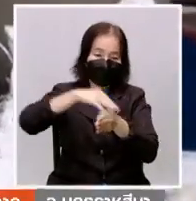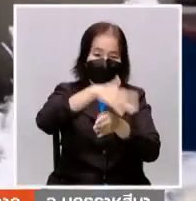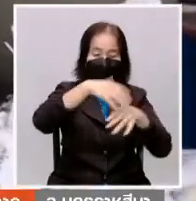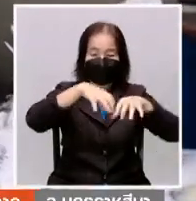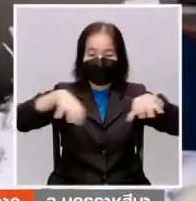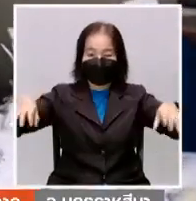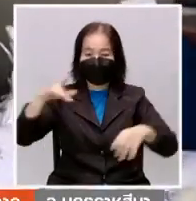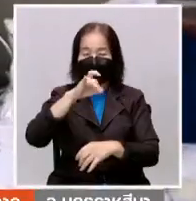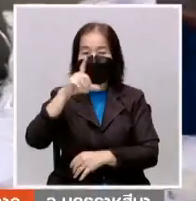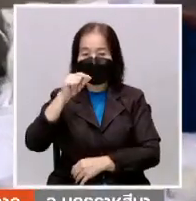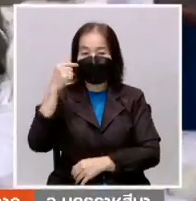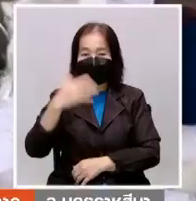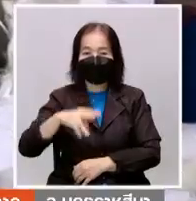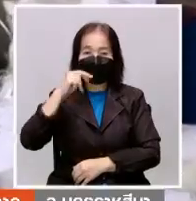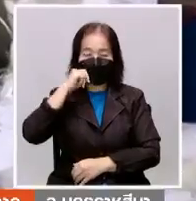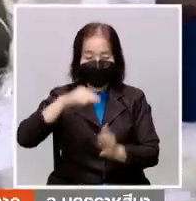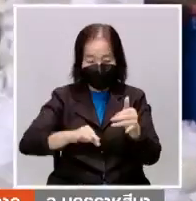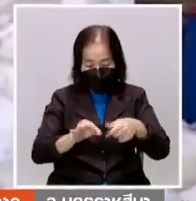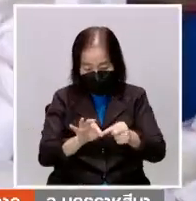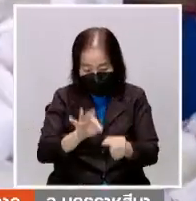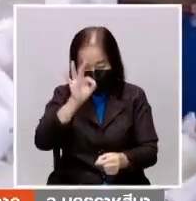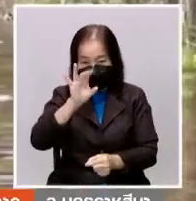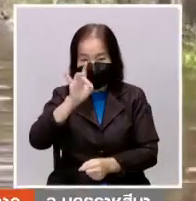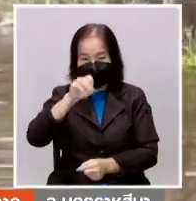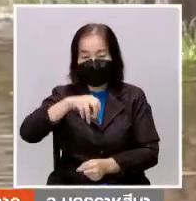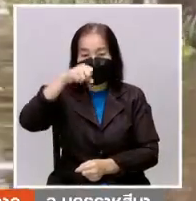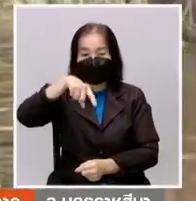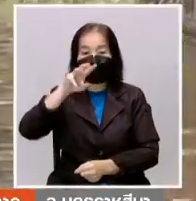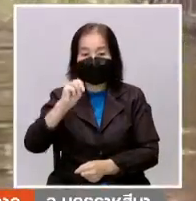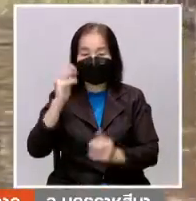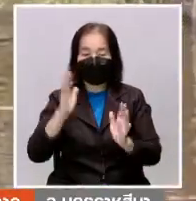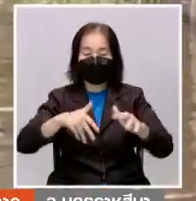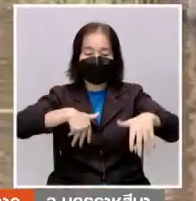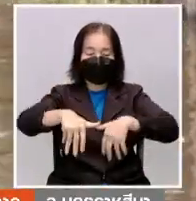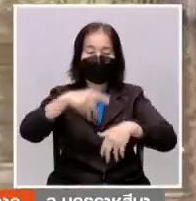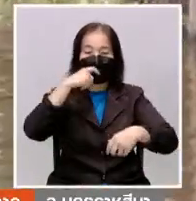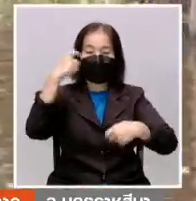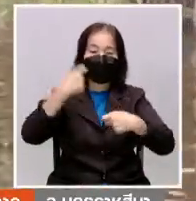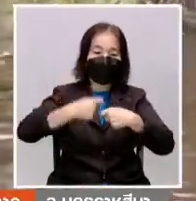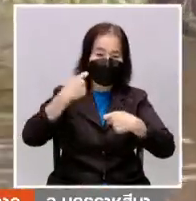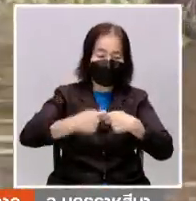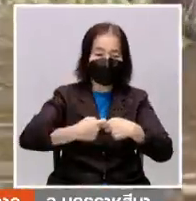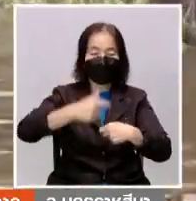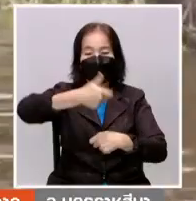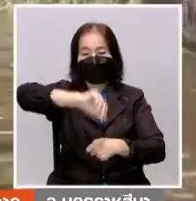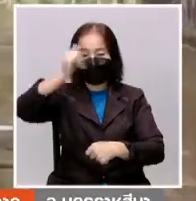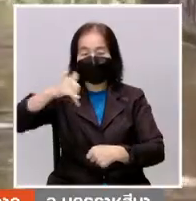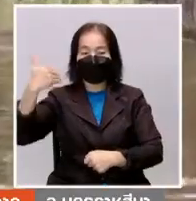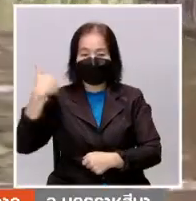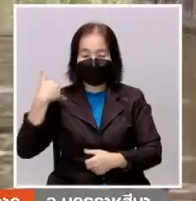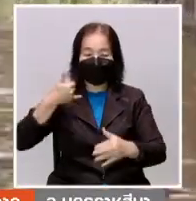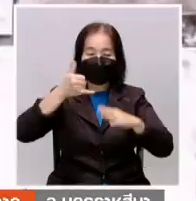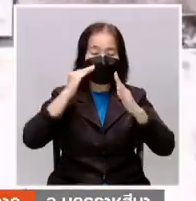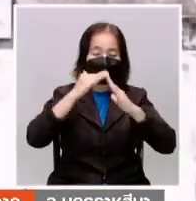120หลังระดับน้ำบางจุดประมาณ80เซนติเมตรนะคะชาวบ้านสัญจรกันลำบากบางส่วนเนี่ยไม่สามารถออกมาสู่ภายนอ